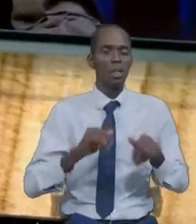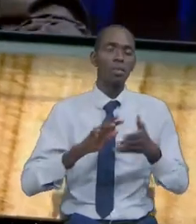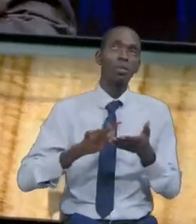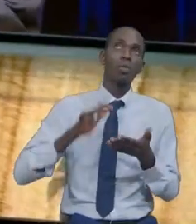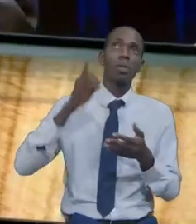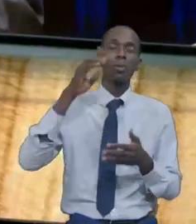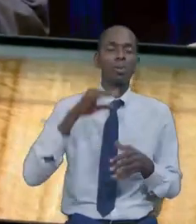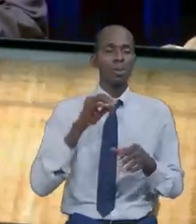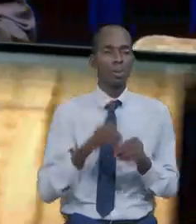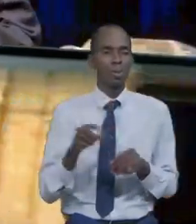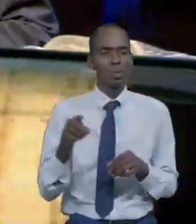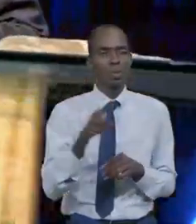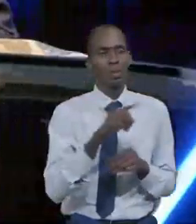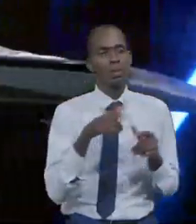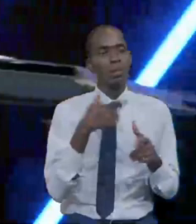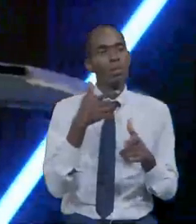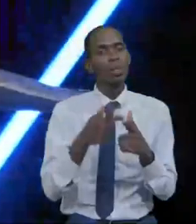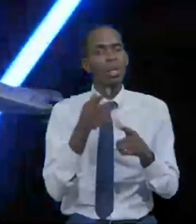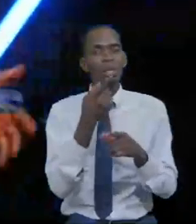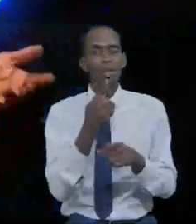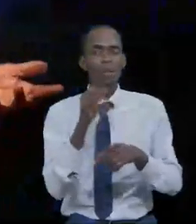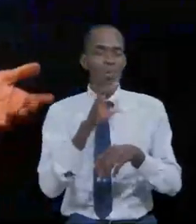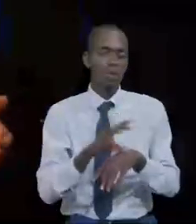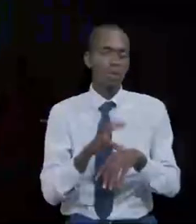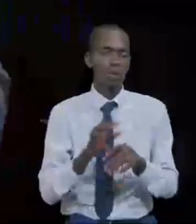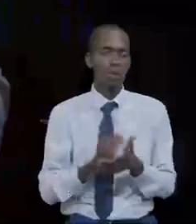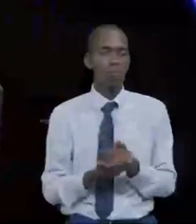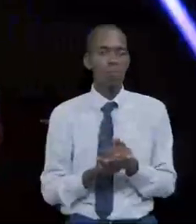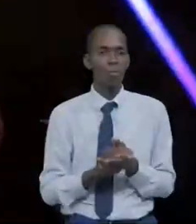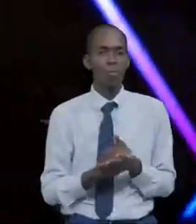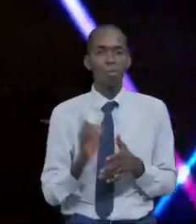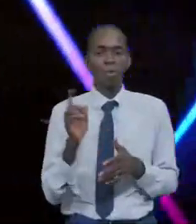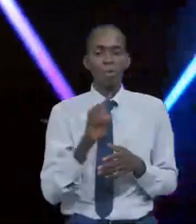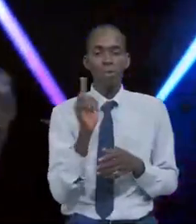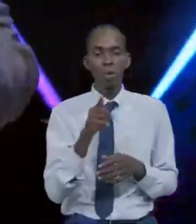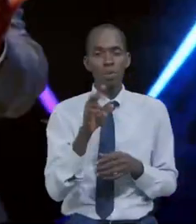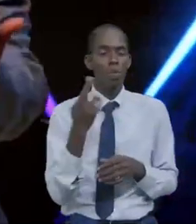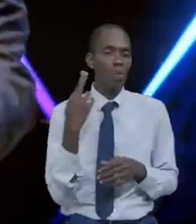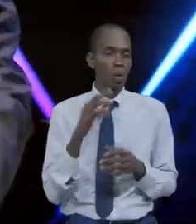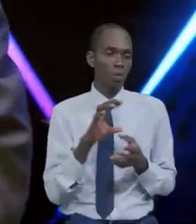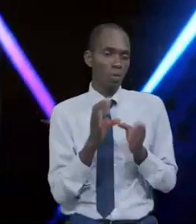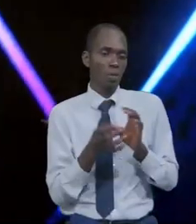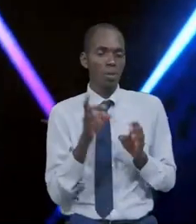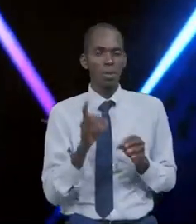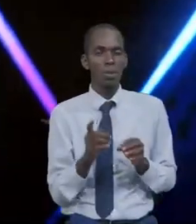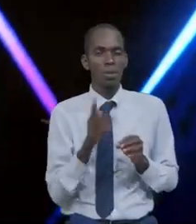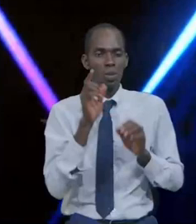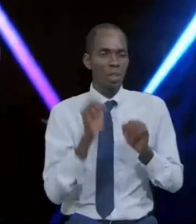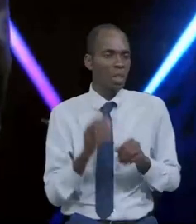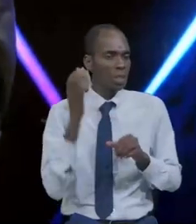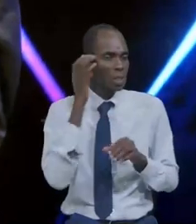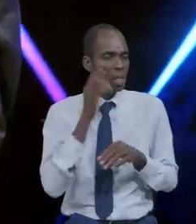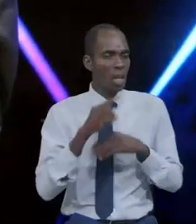puis, l'église où tu étais converti, ils peuvent apprendre de toi ta